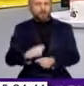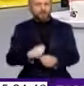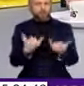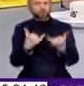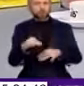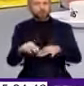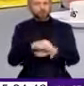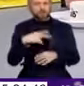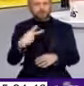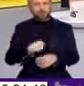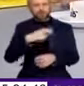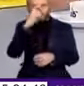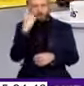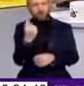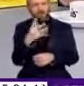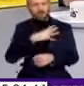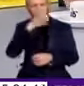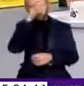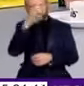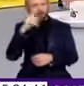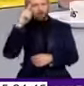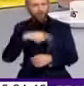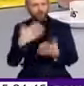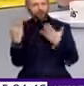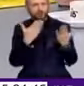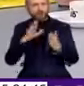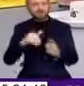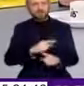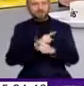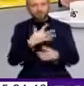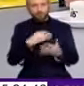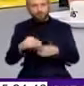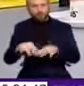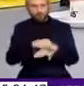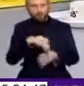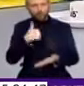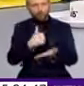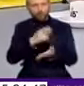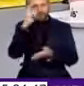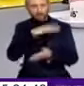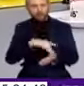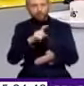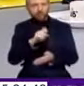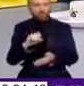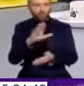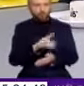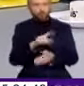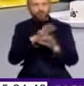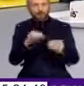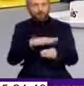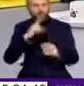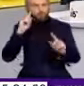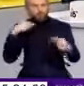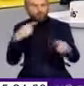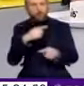дружиною французького короля, вона єдина була освічена, вміла читати, і після смерті свого чоловіка очолювала країну європейську, що було взагалі дико, навіть